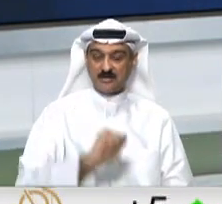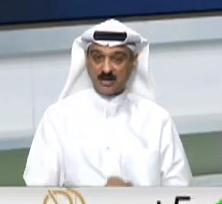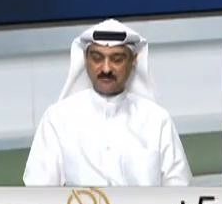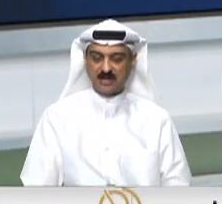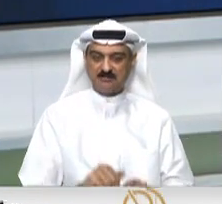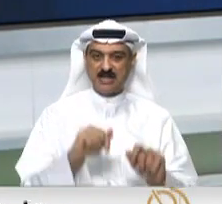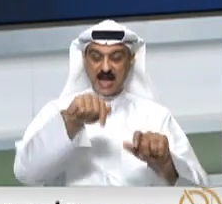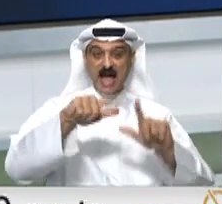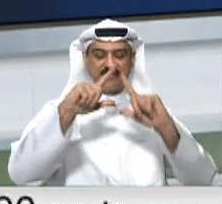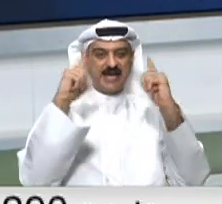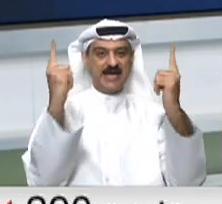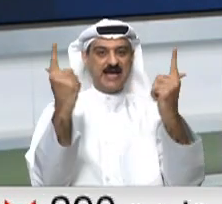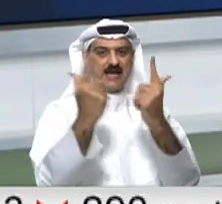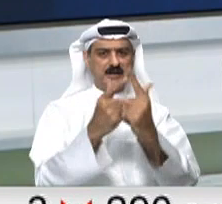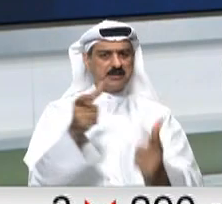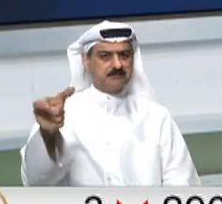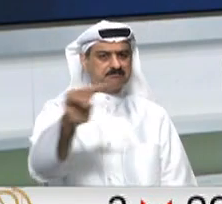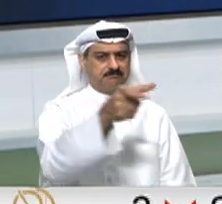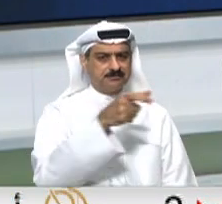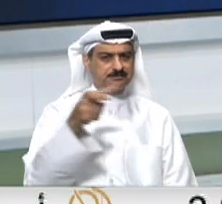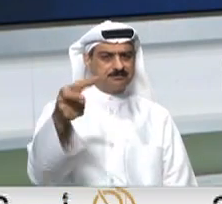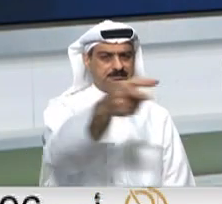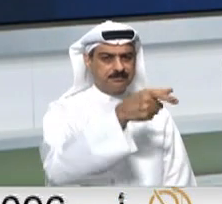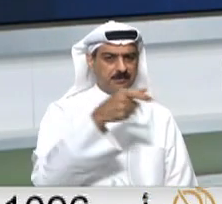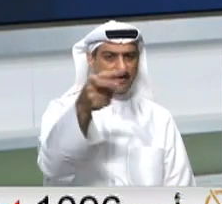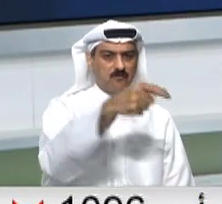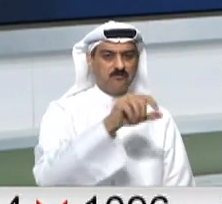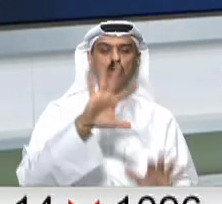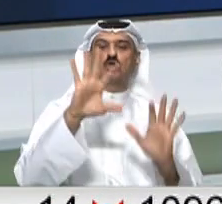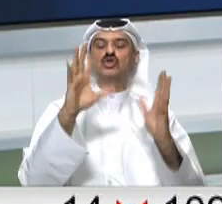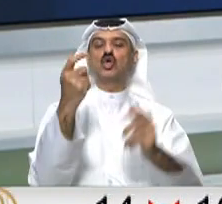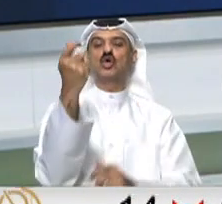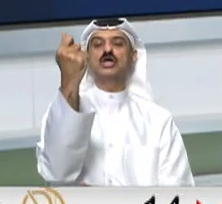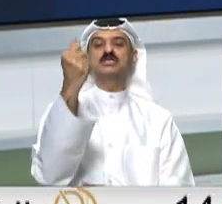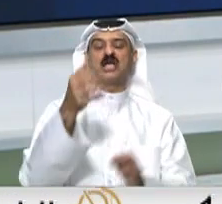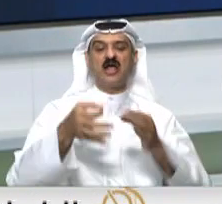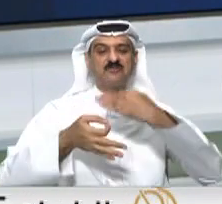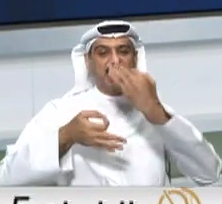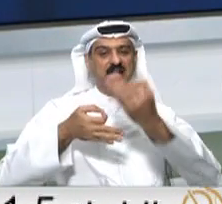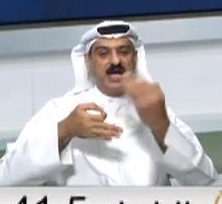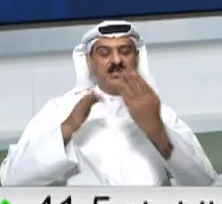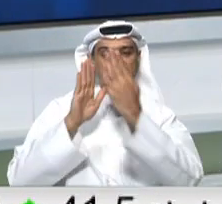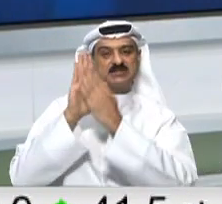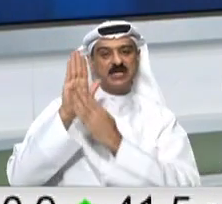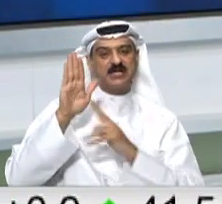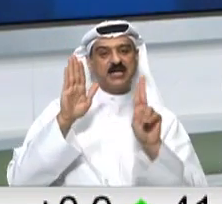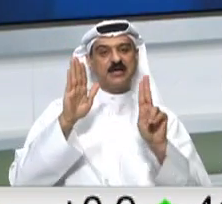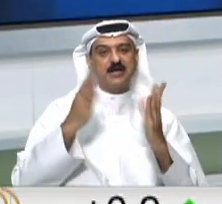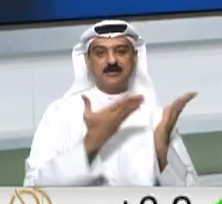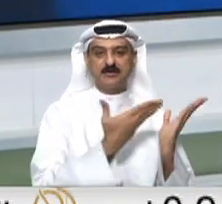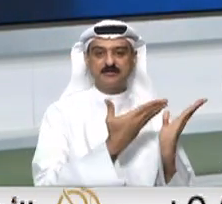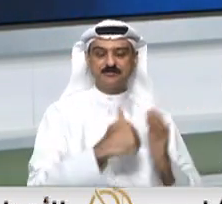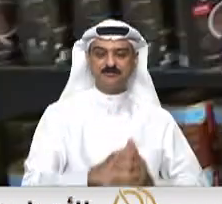للجنة الاستشارية للإشراف على السلع وتحديد أسعارها. تفاصيل أكثر في سياق التقرير التالي.